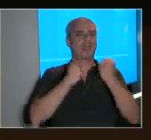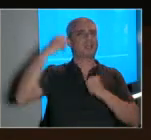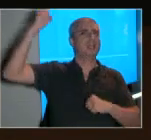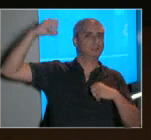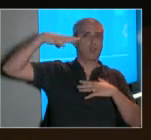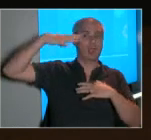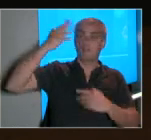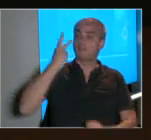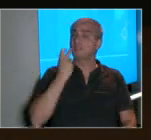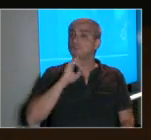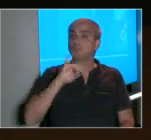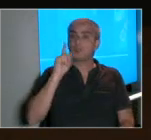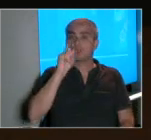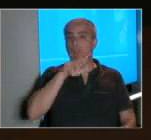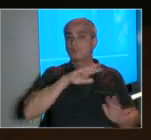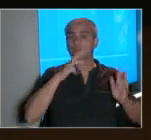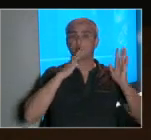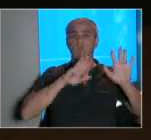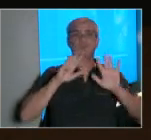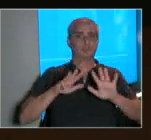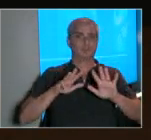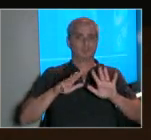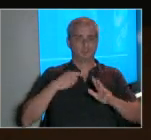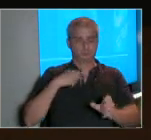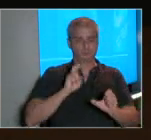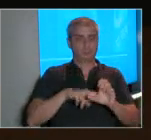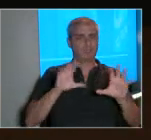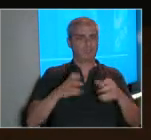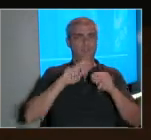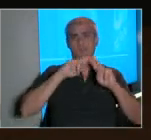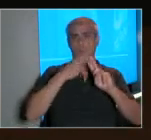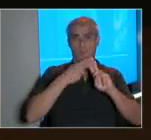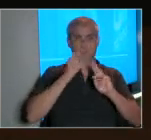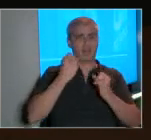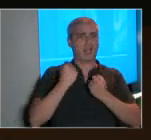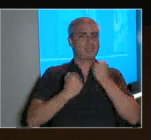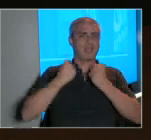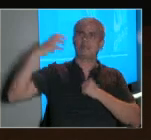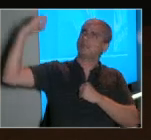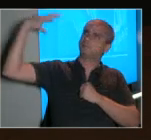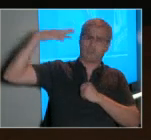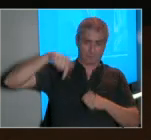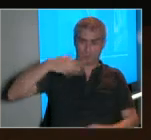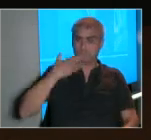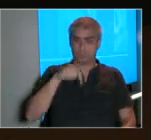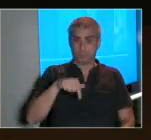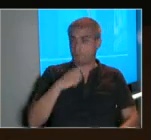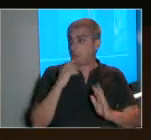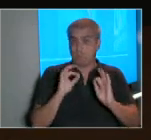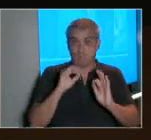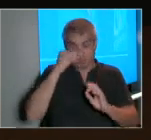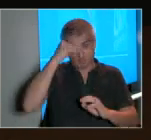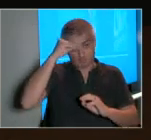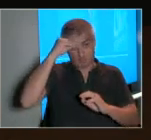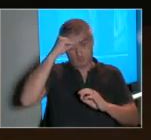סולארית, לפני 20 שנה, 1999, השתתפתי בכנס בינלאומי על אנרגיה סולארית. הוא היה כאן בירושלים, האמת, ממש